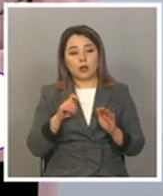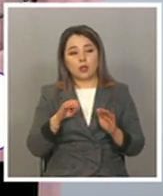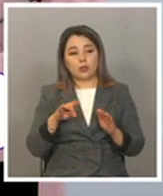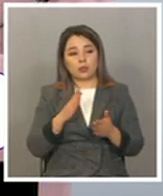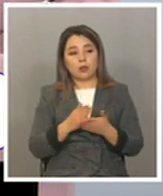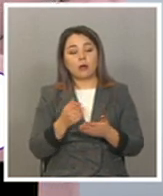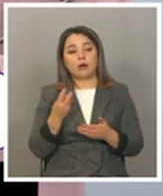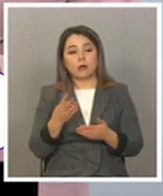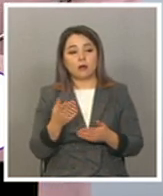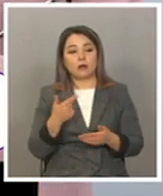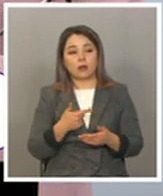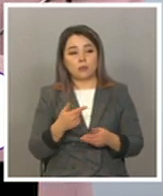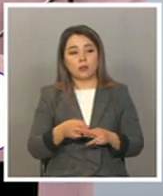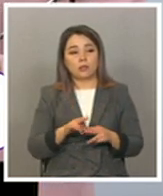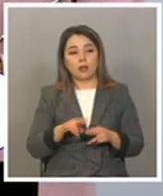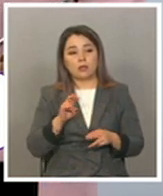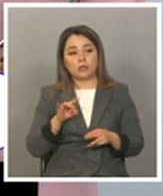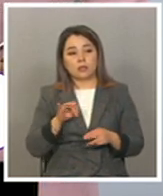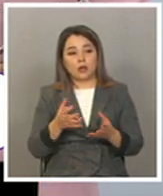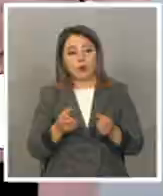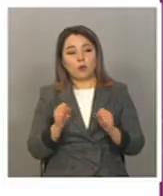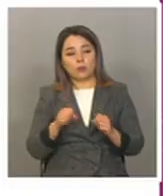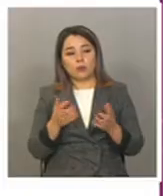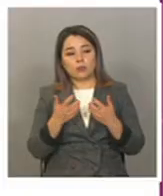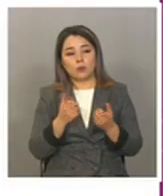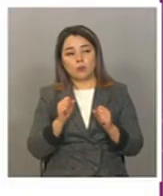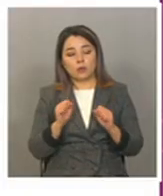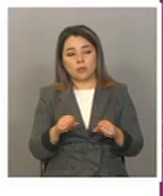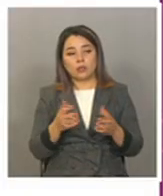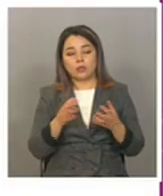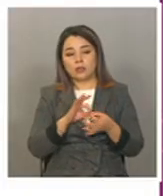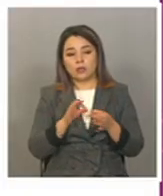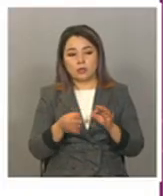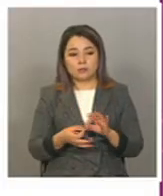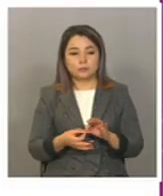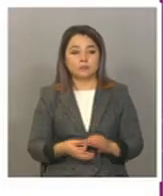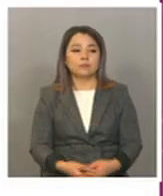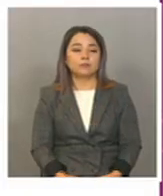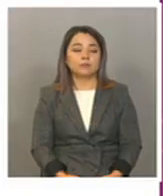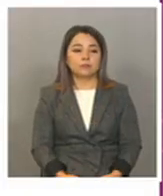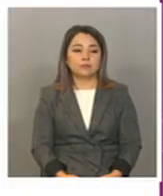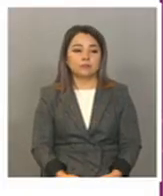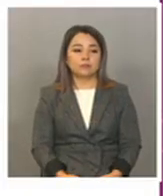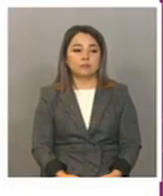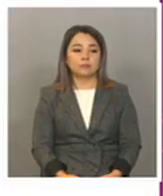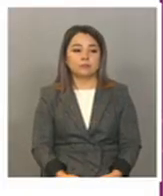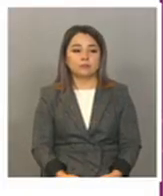натрий алуға болатындығын есептеңіз.